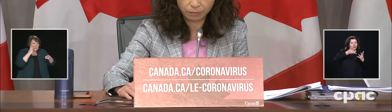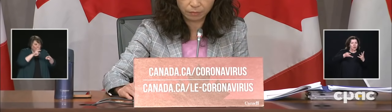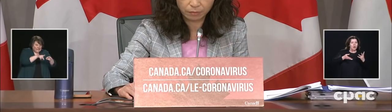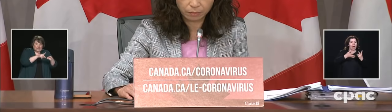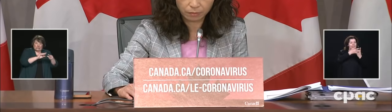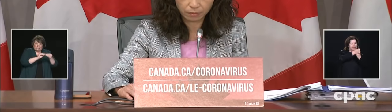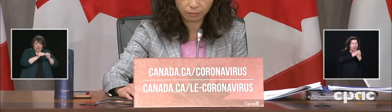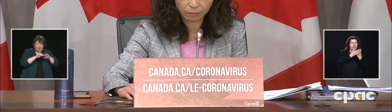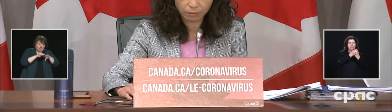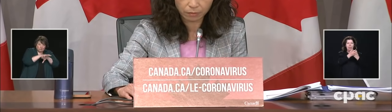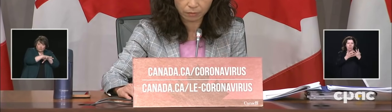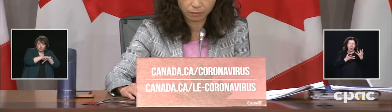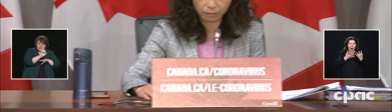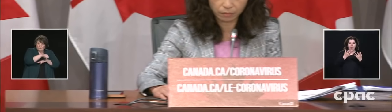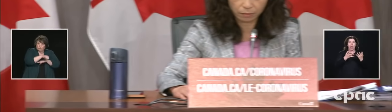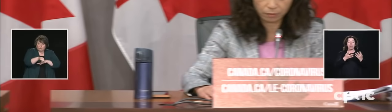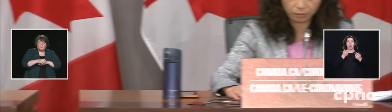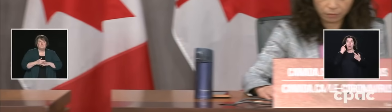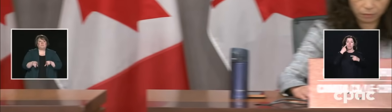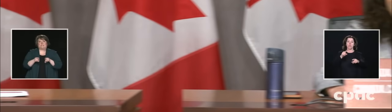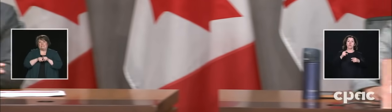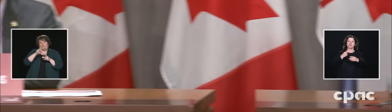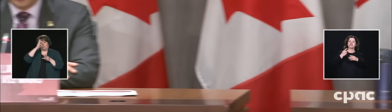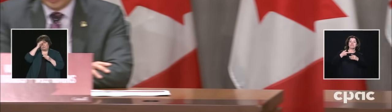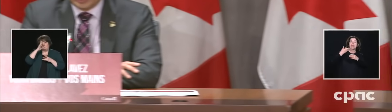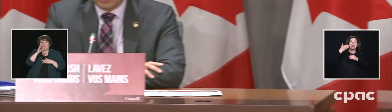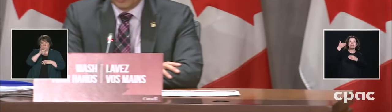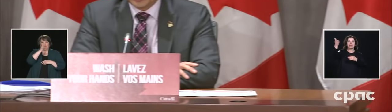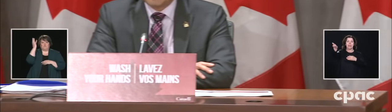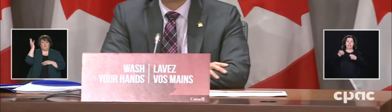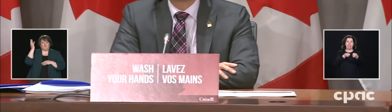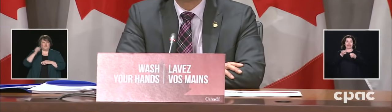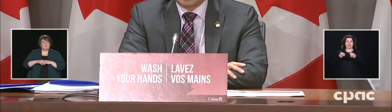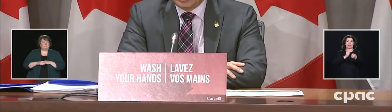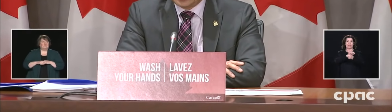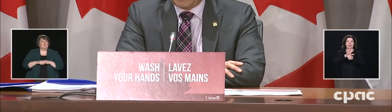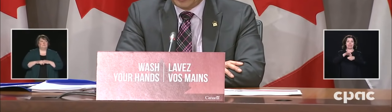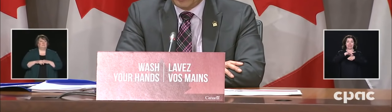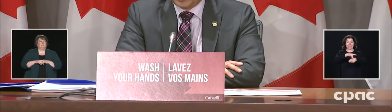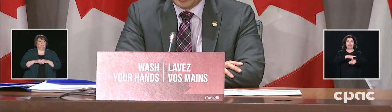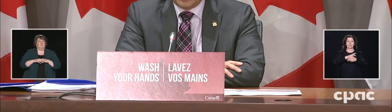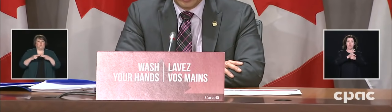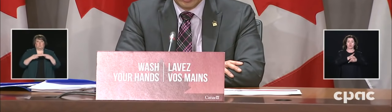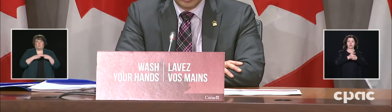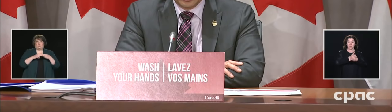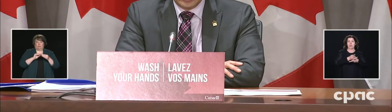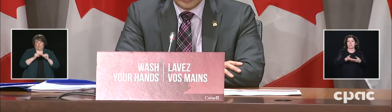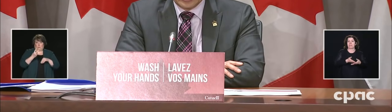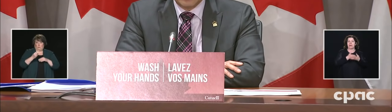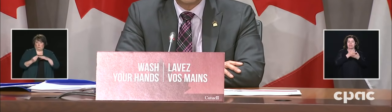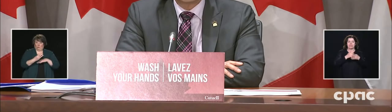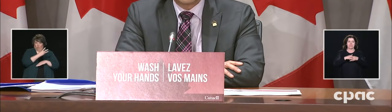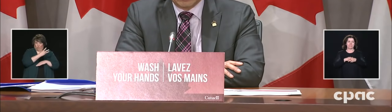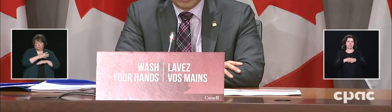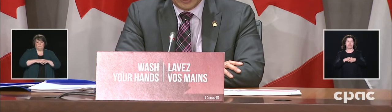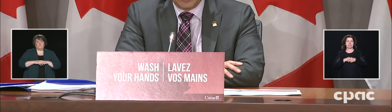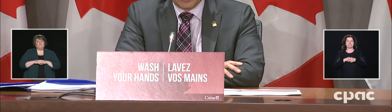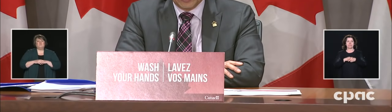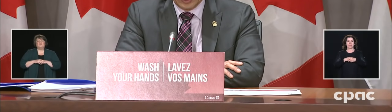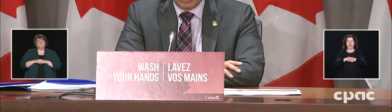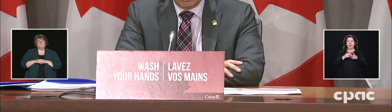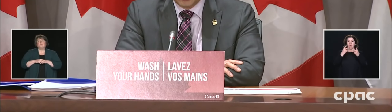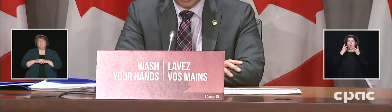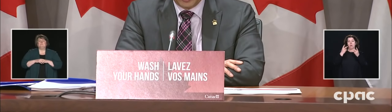Diapositive 2. Plus tôt ce mois-ci, nous avons communiqué nos prévisions et les effets possibles sur le système de la